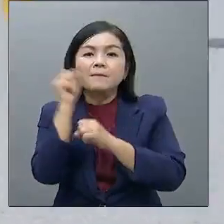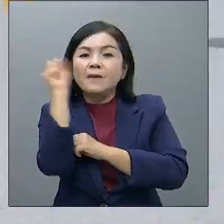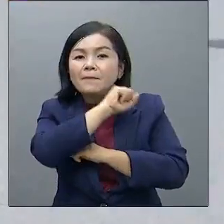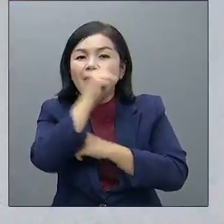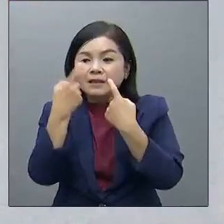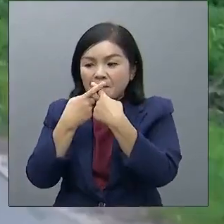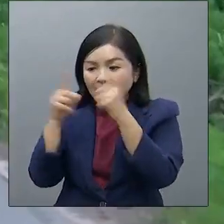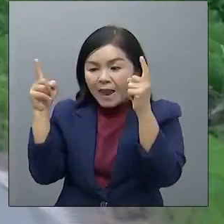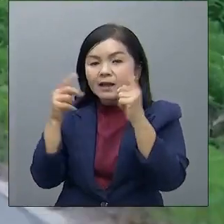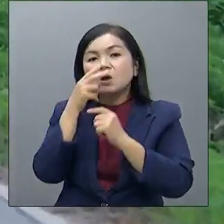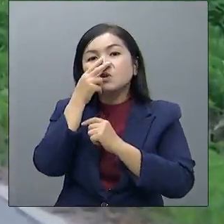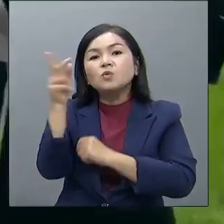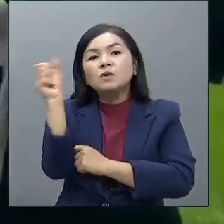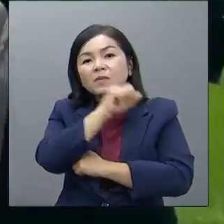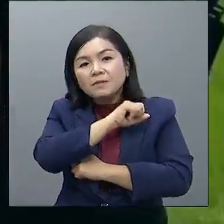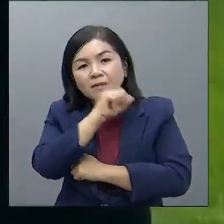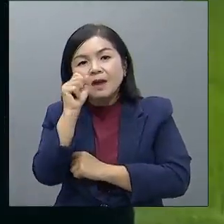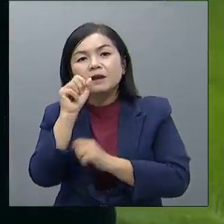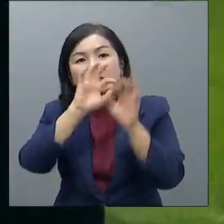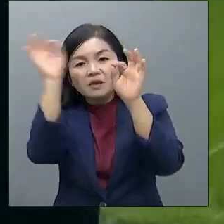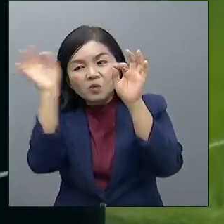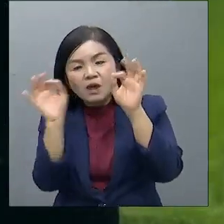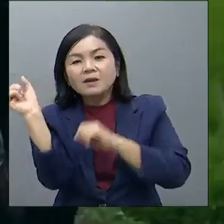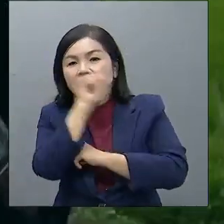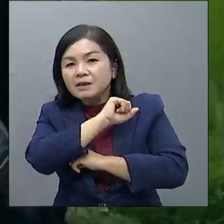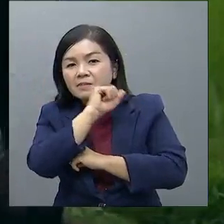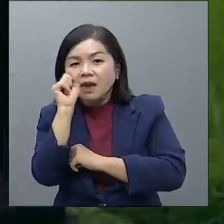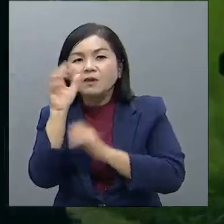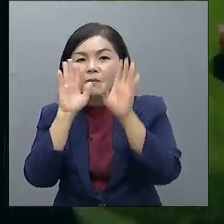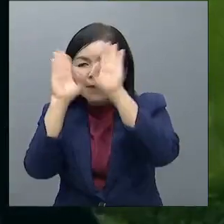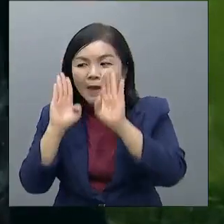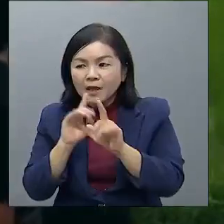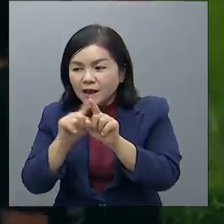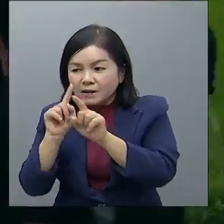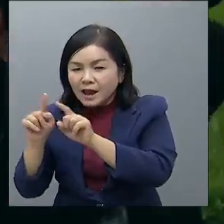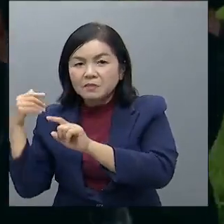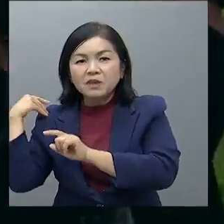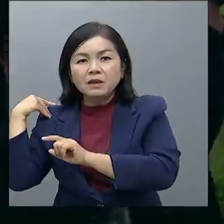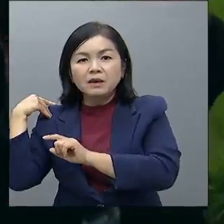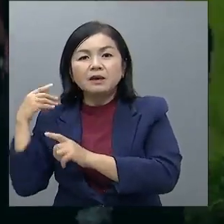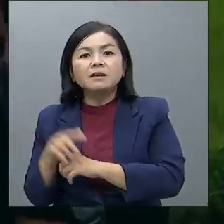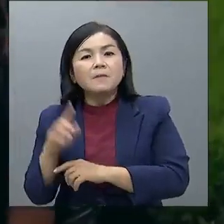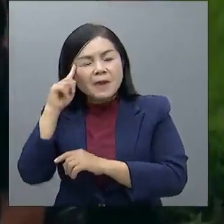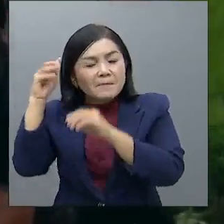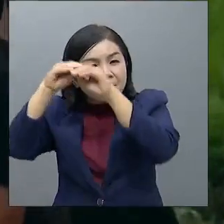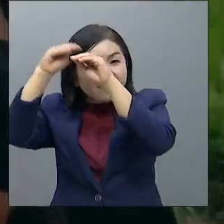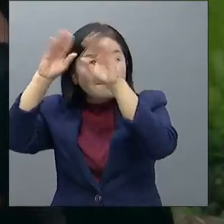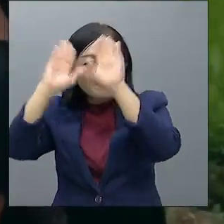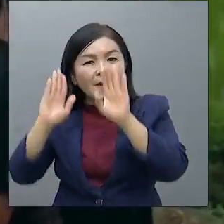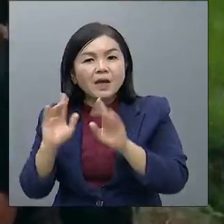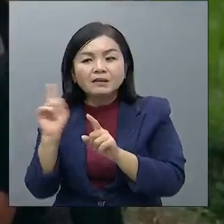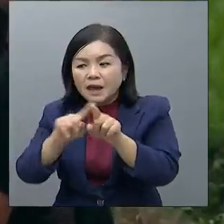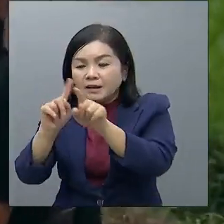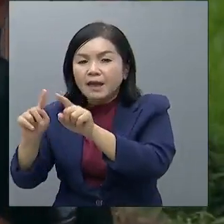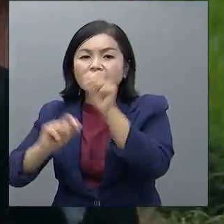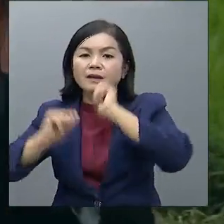หม่ให้กับผลงานค่ะทั้งแนวเพลงทั้งคอนเซปต์หลายครั้งเนี่ยก็ทำกันบ้านหาเรฟเฟรนซ์เยอะค่ะไอเดียสร้างสรรค์จึงจำเป็นมากนอกจ